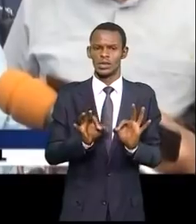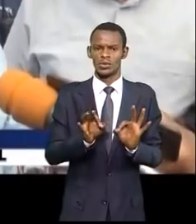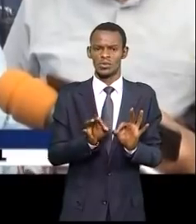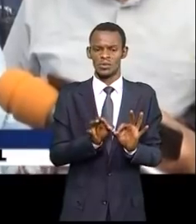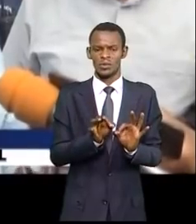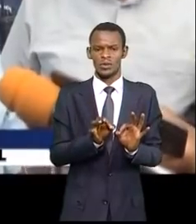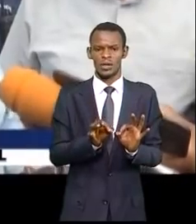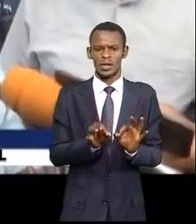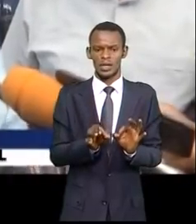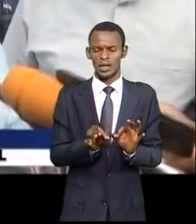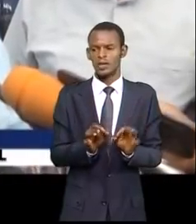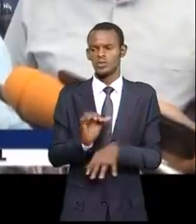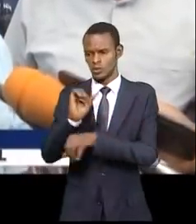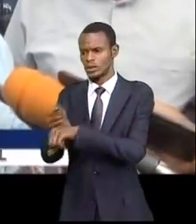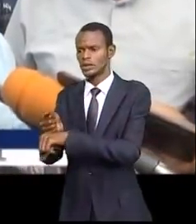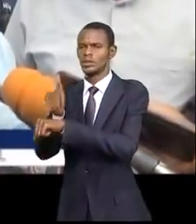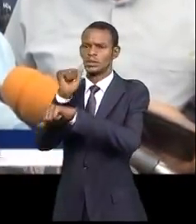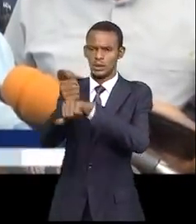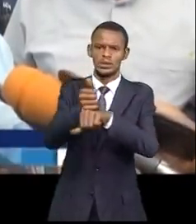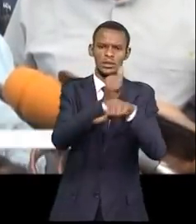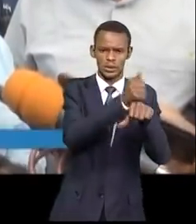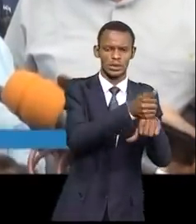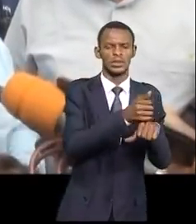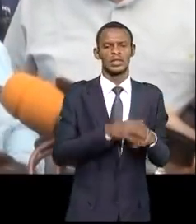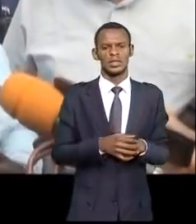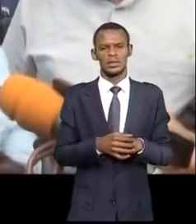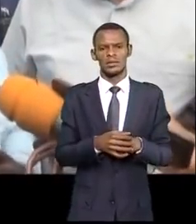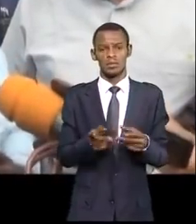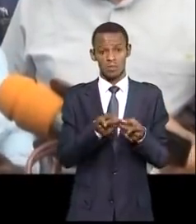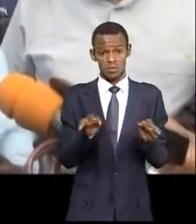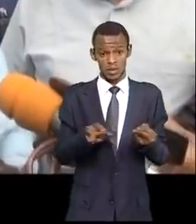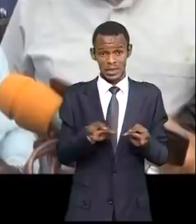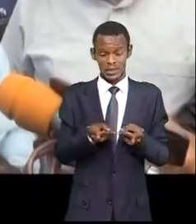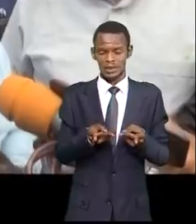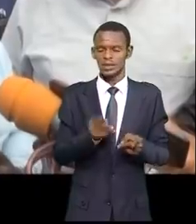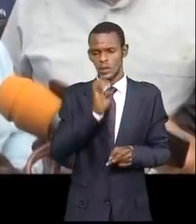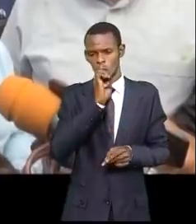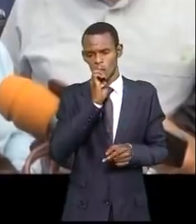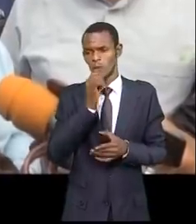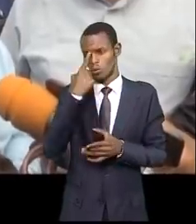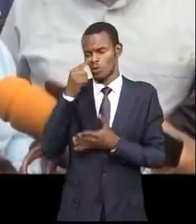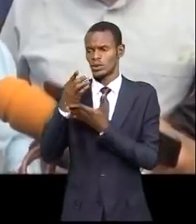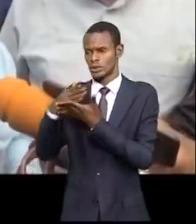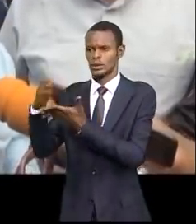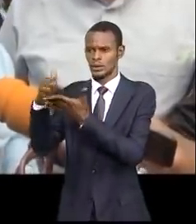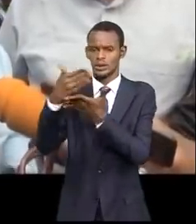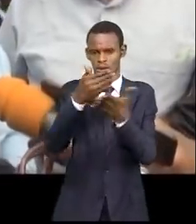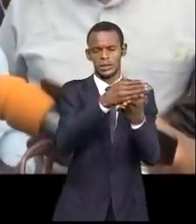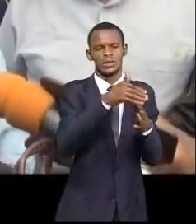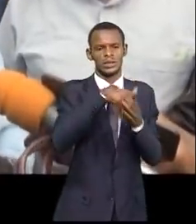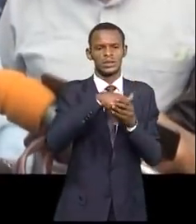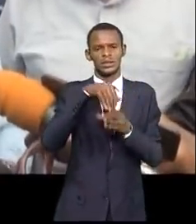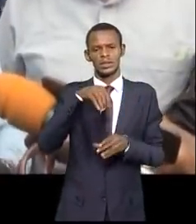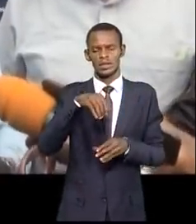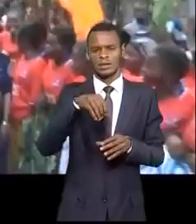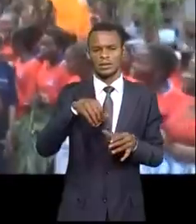climat plus ou moins 900 m il y ait de l'eau d'heure on apprécia la commune rurale de